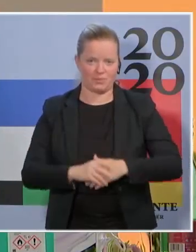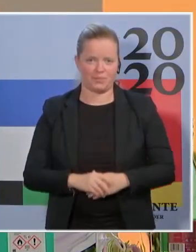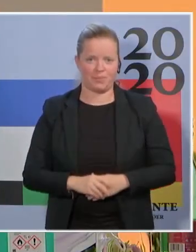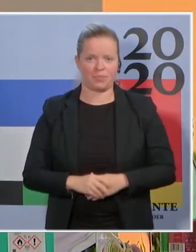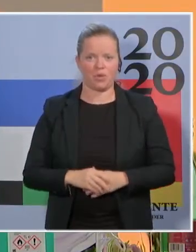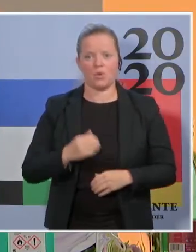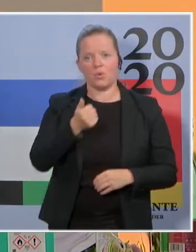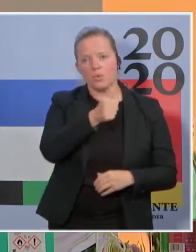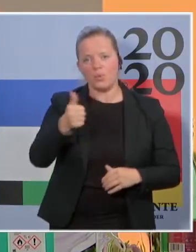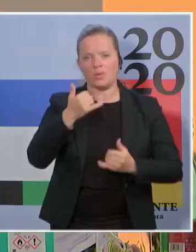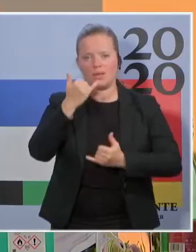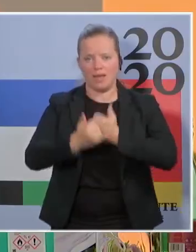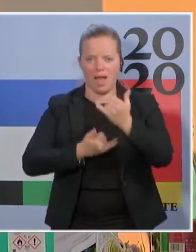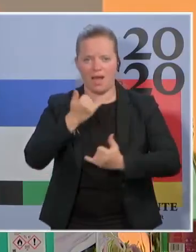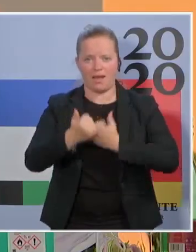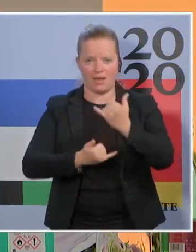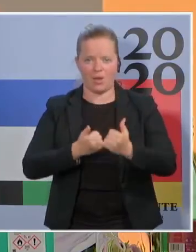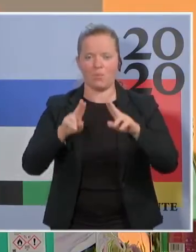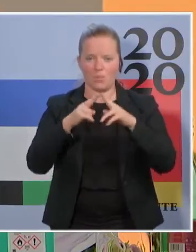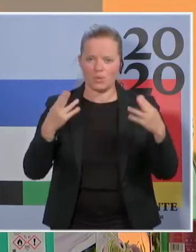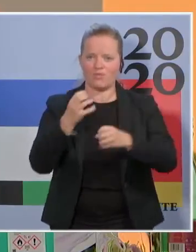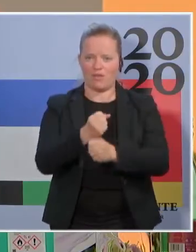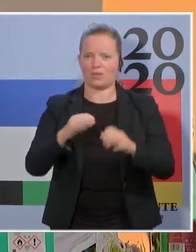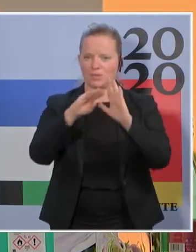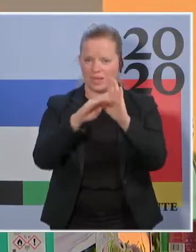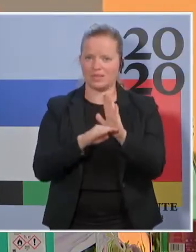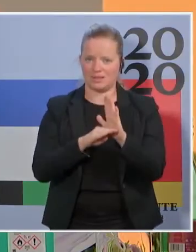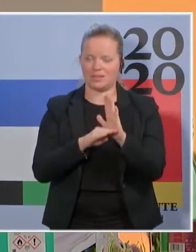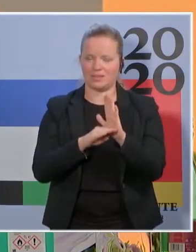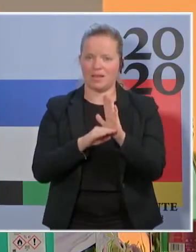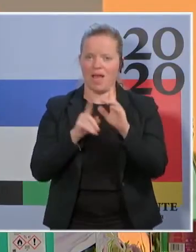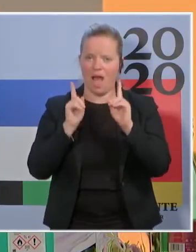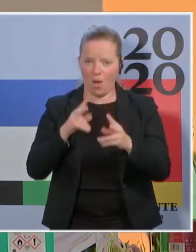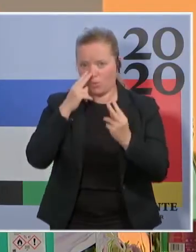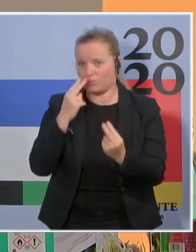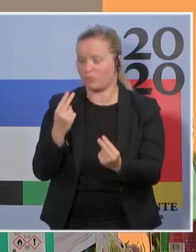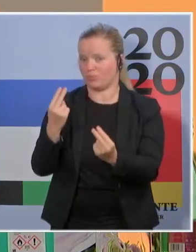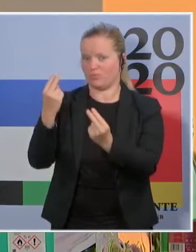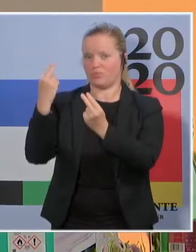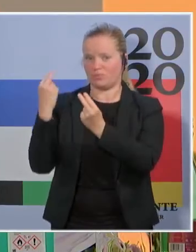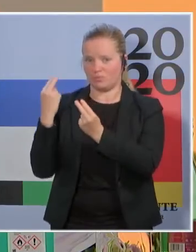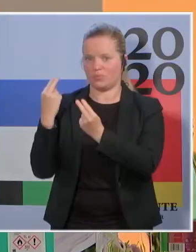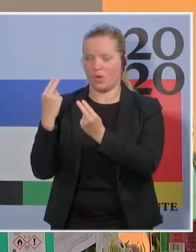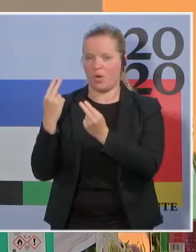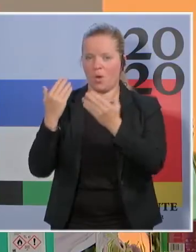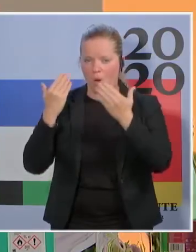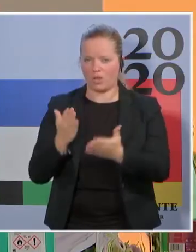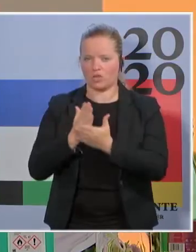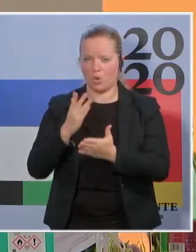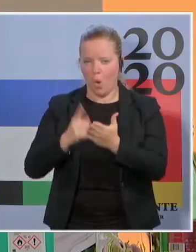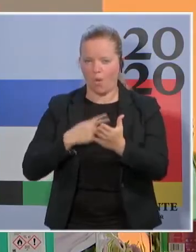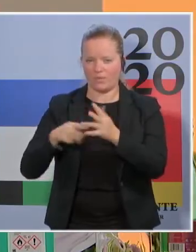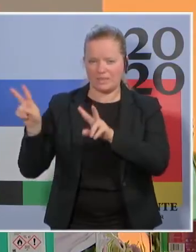100 Jahre unseres Bundesverfassungsgesetzes lassen uns auch zurückblicken auf den heute schon oft